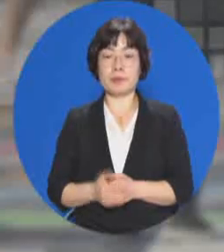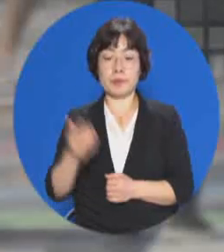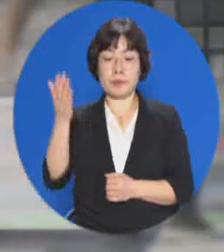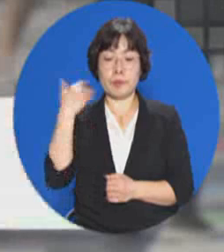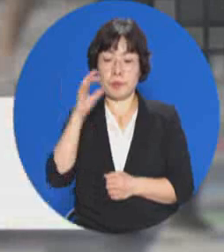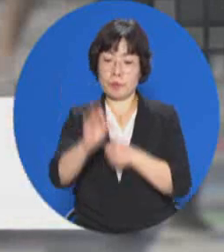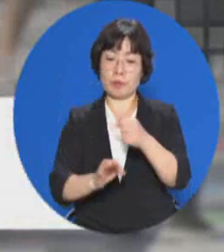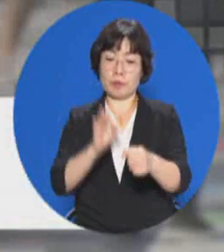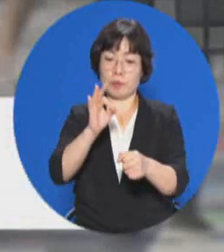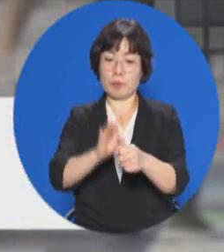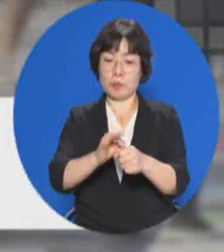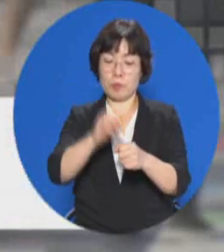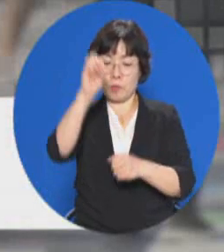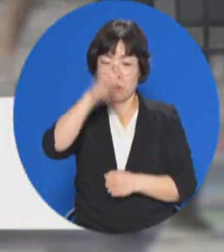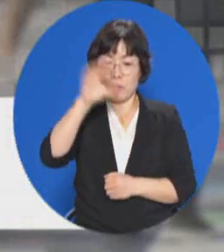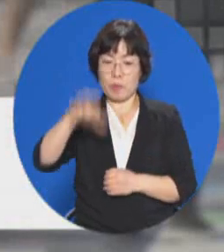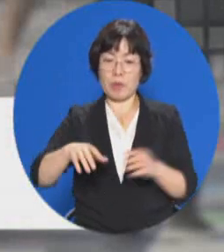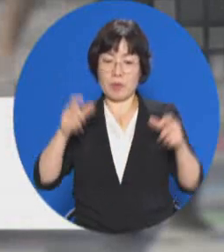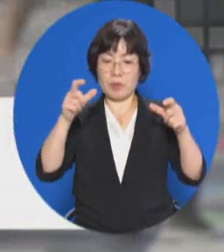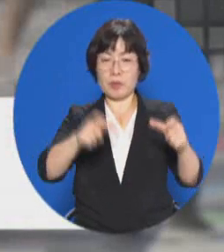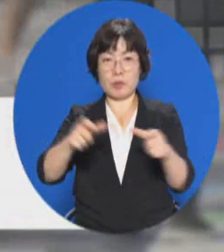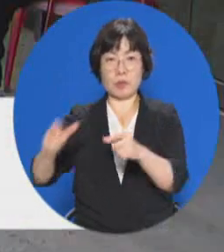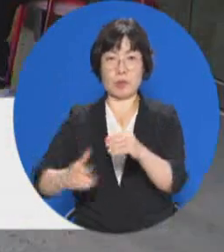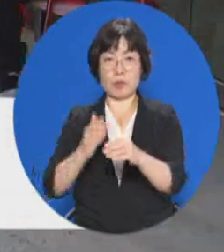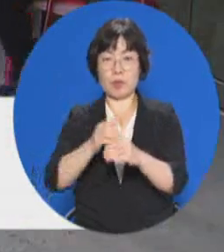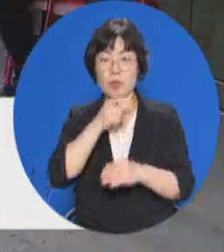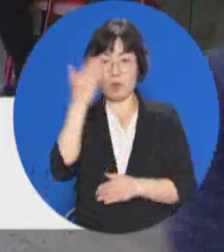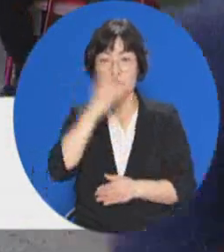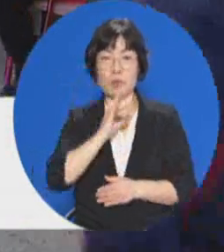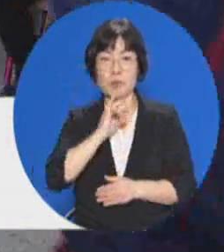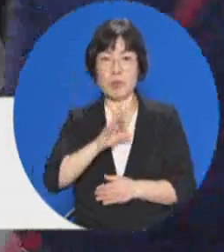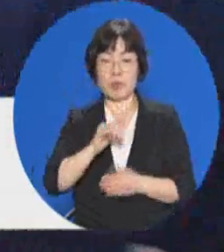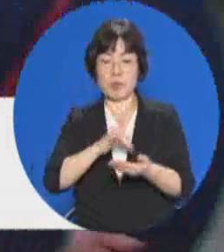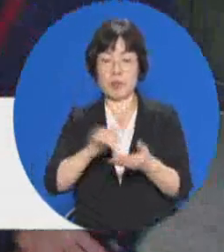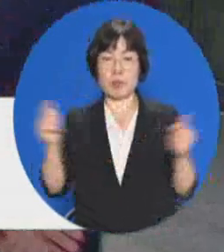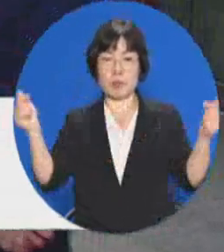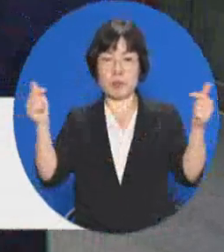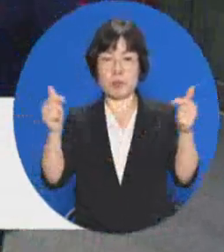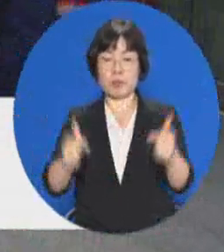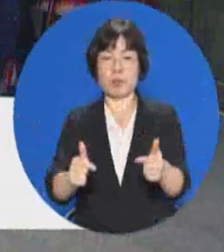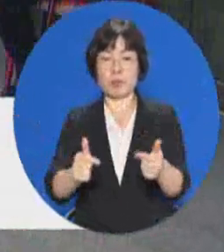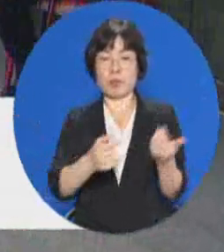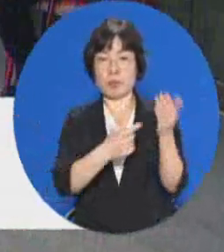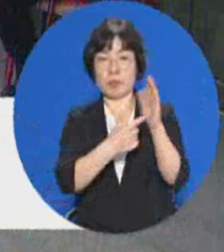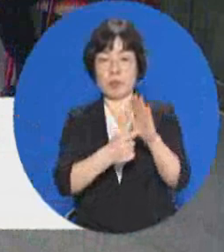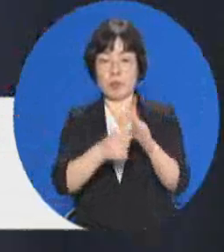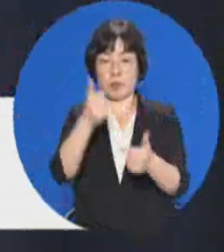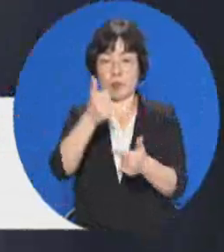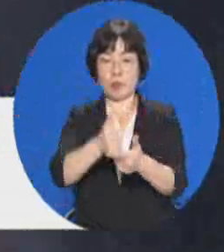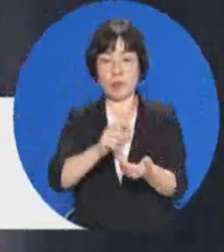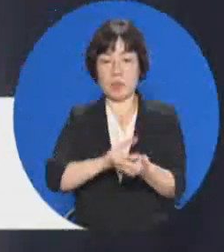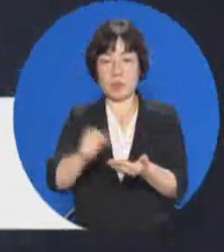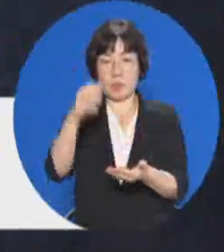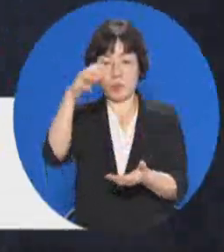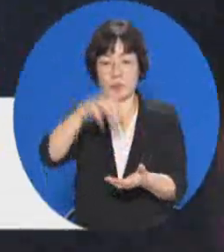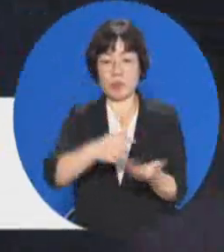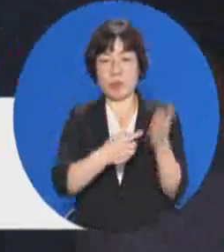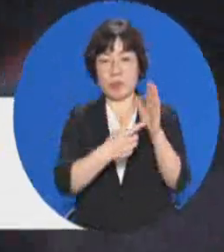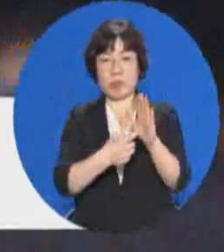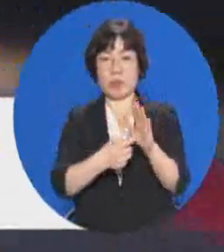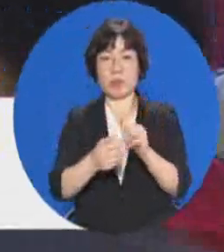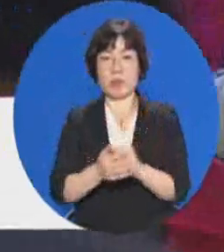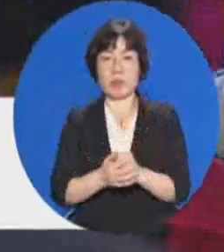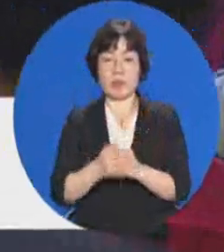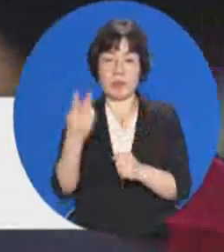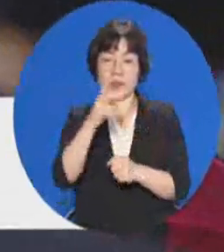최근 10년 동안 광양만권 지자체 가운데 여수시의 인구만 줄어든 것으로 조사됐습니다. 호남지방통계청 자료에 따르면